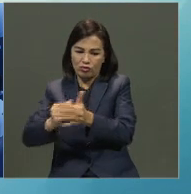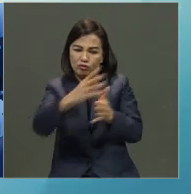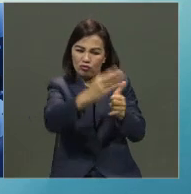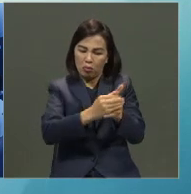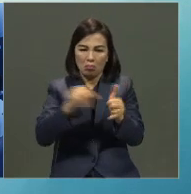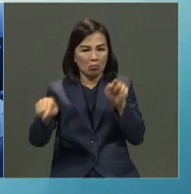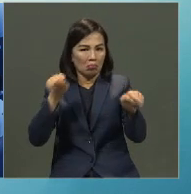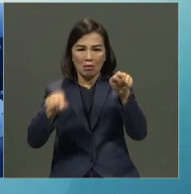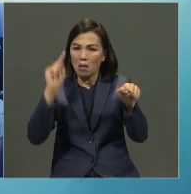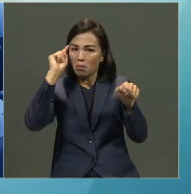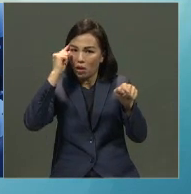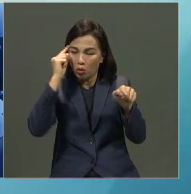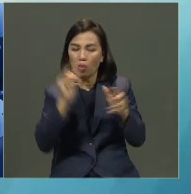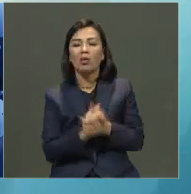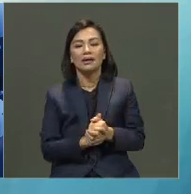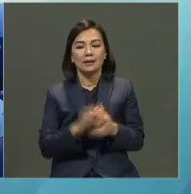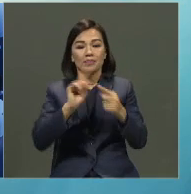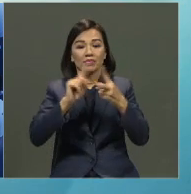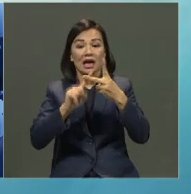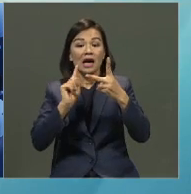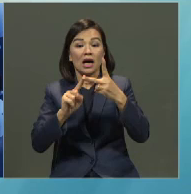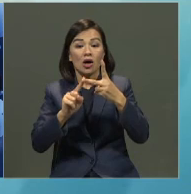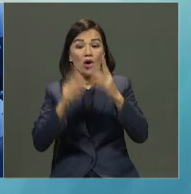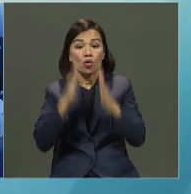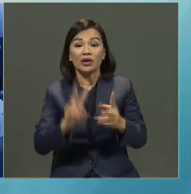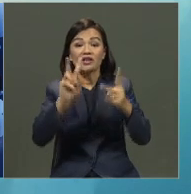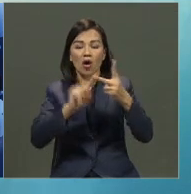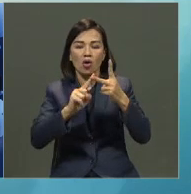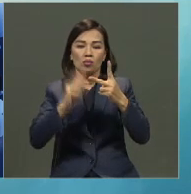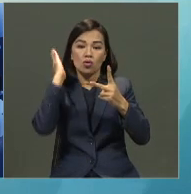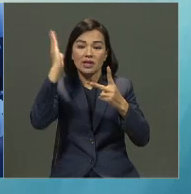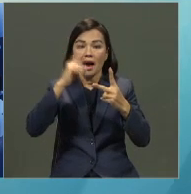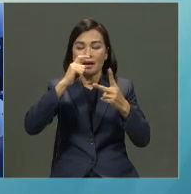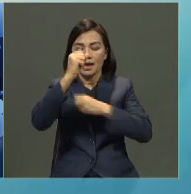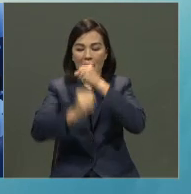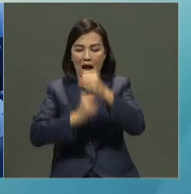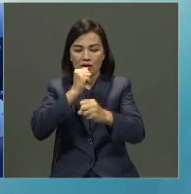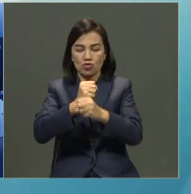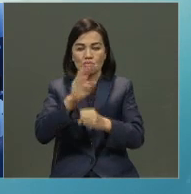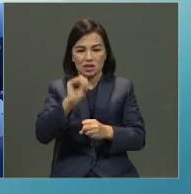เพราะฉะนั้นสองแห่งนี้เป็นพื้นที่ที่ที่เป็นปัจจัยเสี่ยงในรายนี้รายที่2ครับเป็นผู้ป่วยชาย 42ปีสัญชาติเยอรมันนะครับไม่มีโรคประจำตัวไม่มีอาการมีประวัติเดินทางไปเยี่ยมญาติที่จังหวัดชัยภูมิเข้าใจว่าน่าจะเป็นบ้านของทางภรรยาซึ่งเป็น